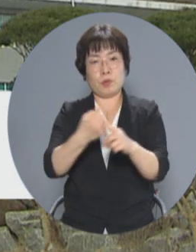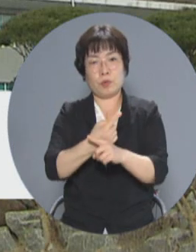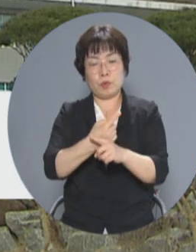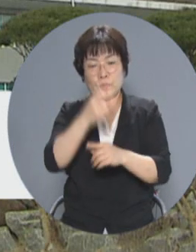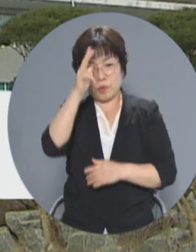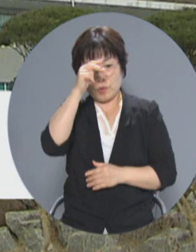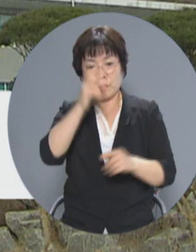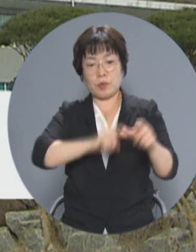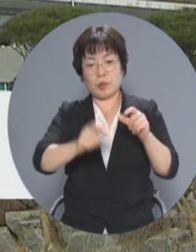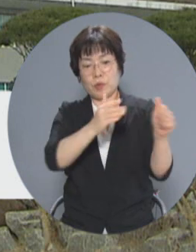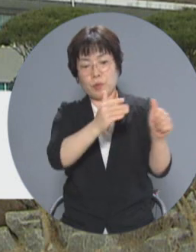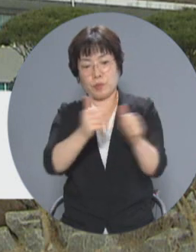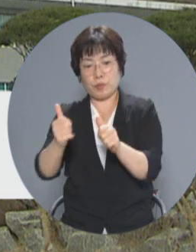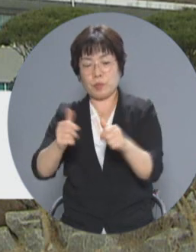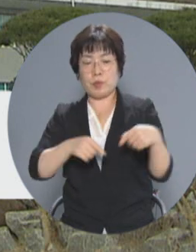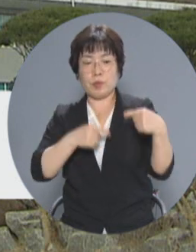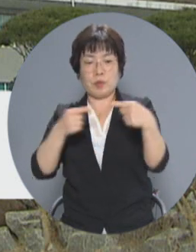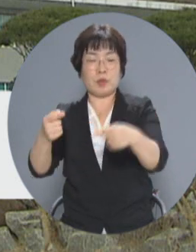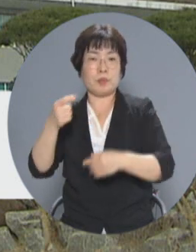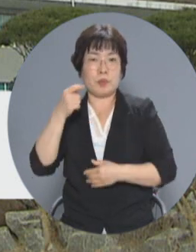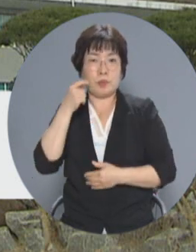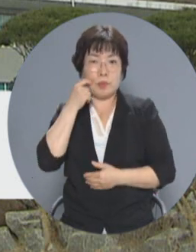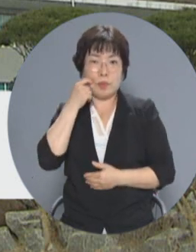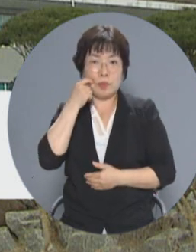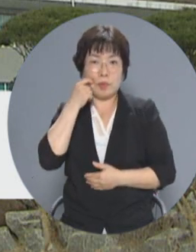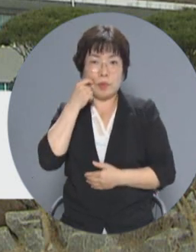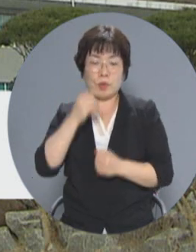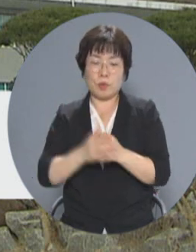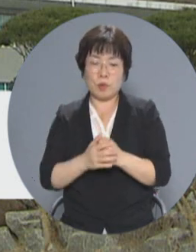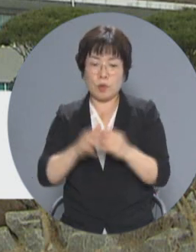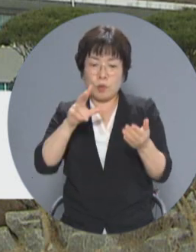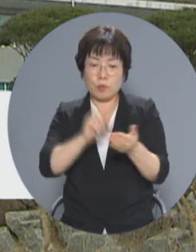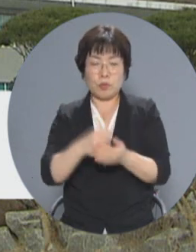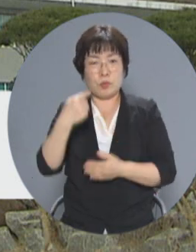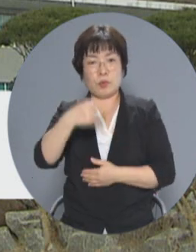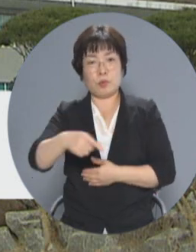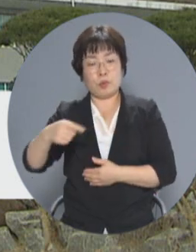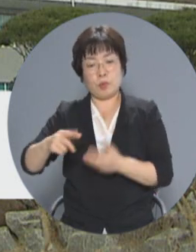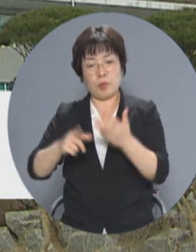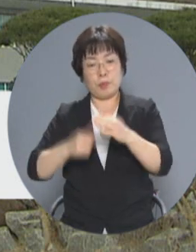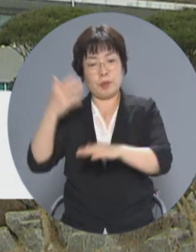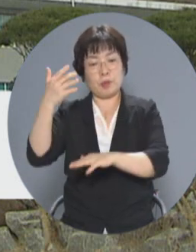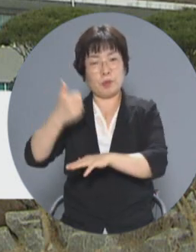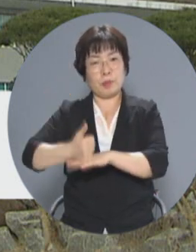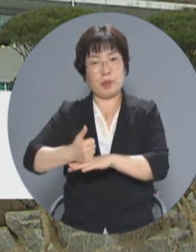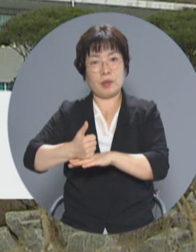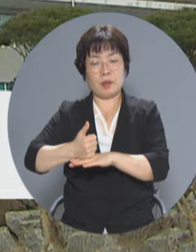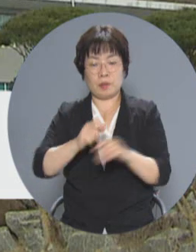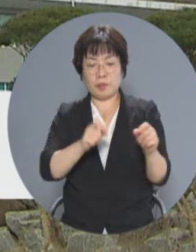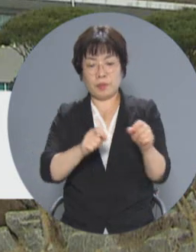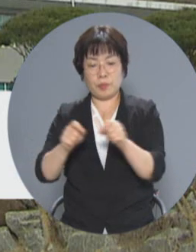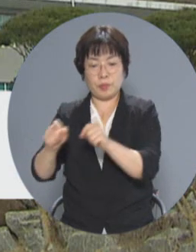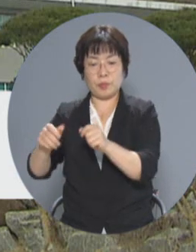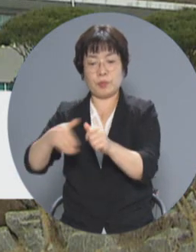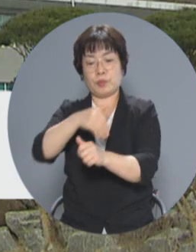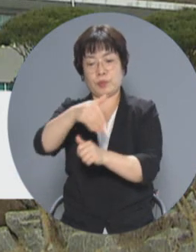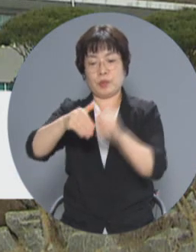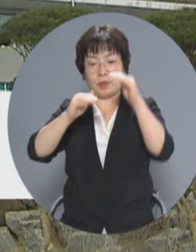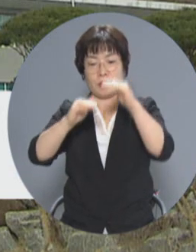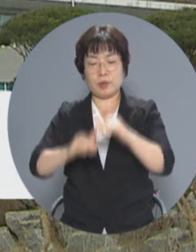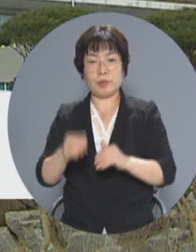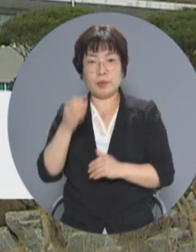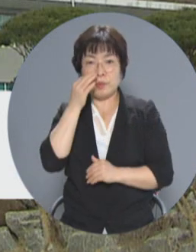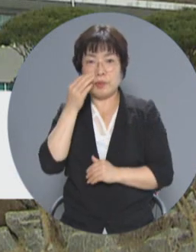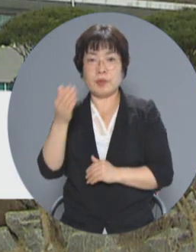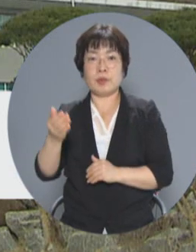경찰의 추가 소환 조사에 응하지 못하면서 신병 처리 시점도 이달 하순 이후쯤으로 지연되는 분위기입니다. 김주휘